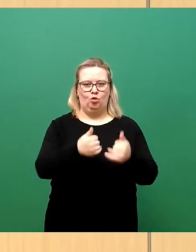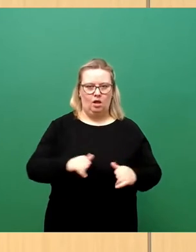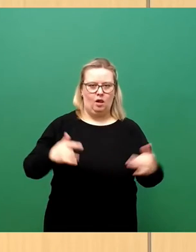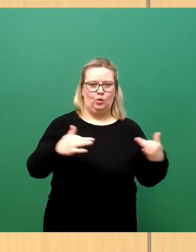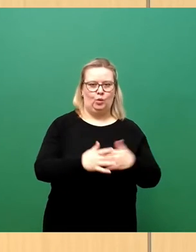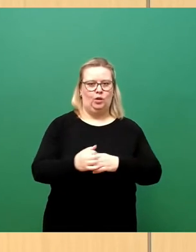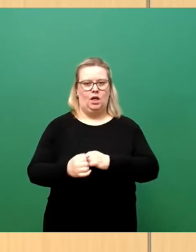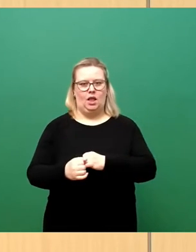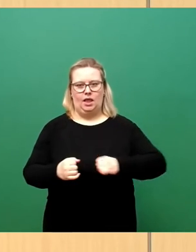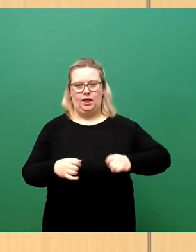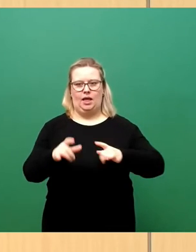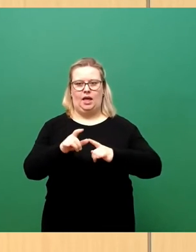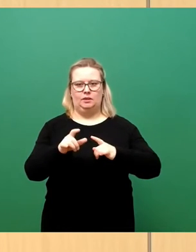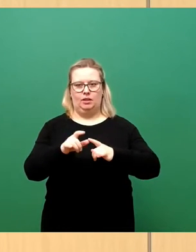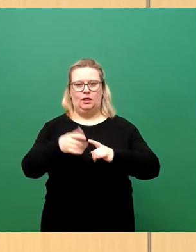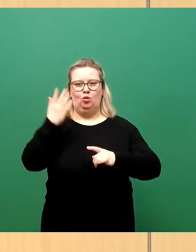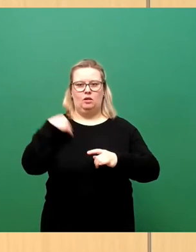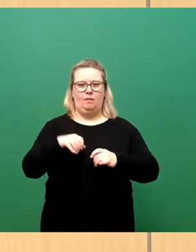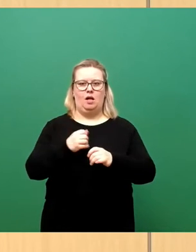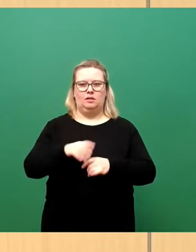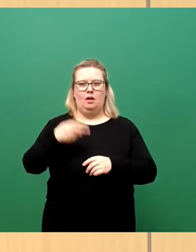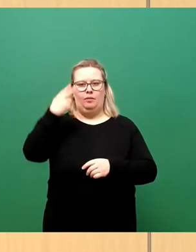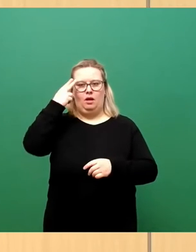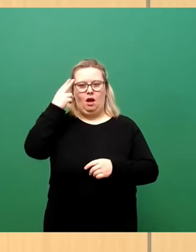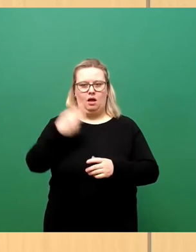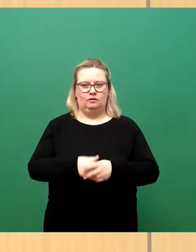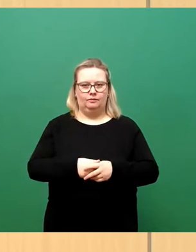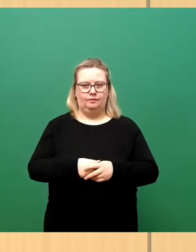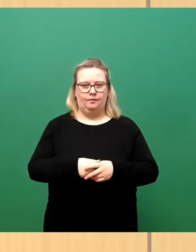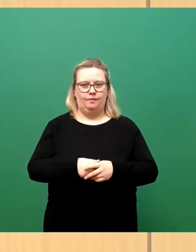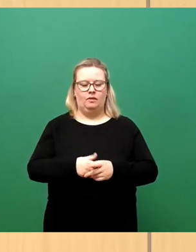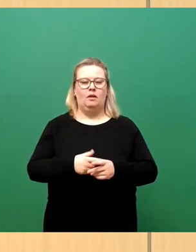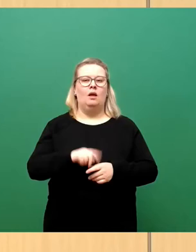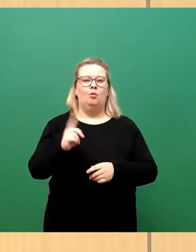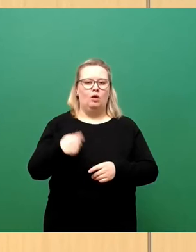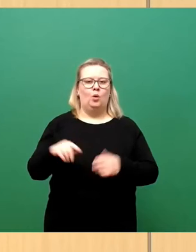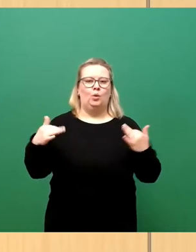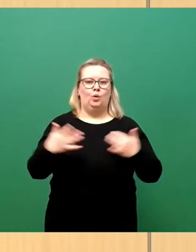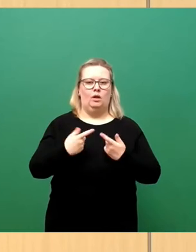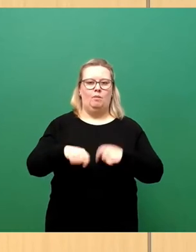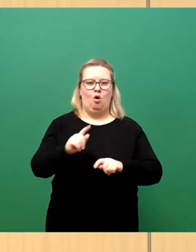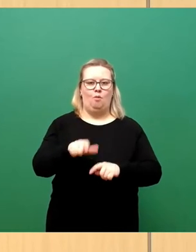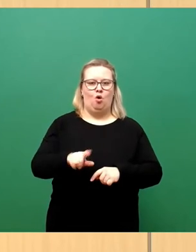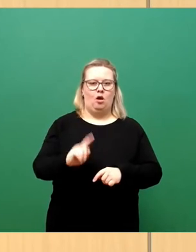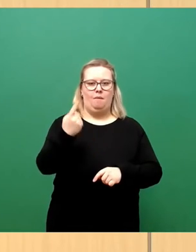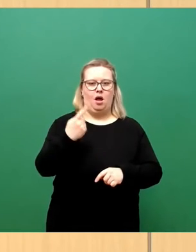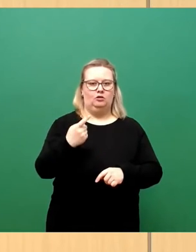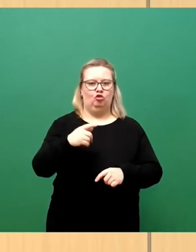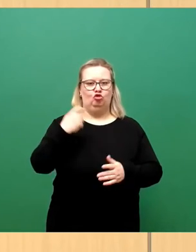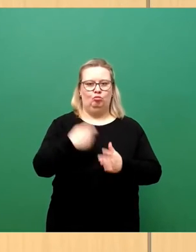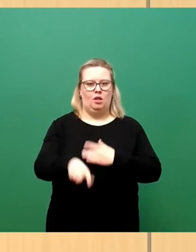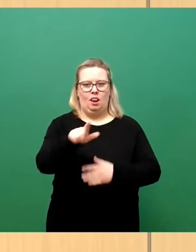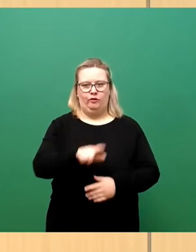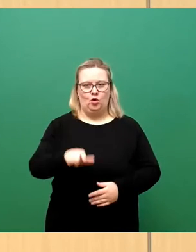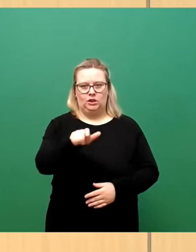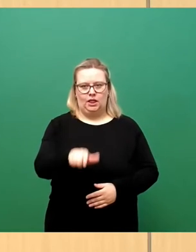SPD und damals Piraten. Die Vorlage kam vom grünen Baubürgermeister Schmidt-Lamontin. Schon damals gab